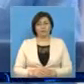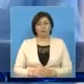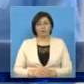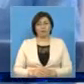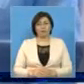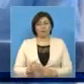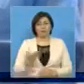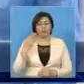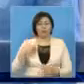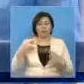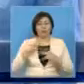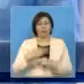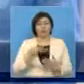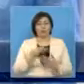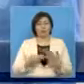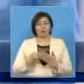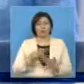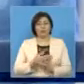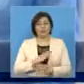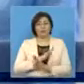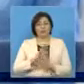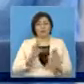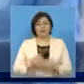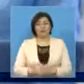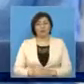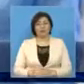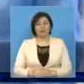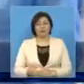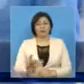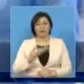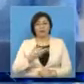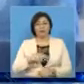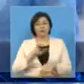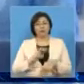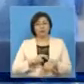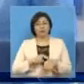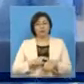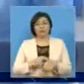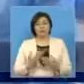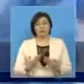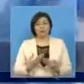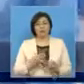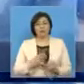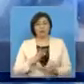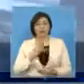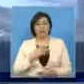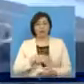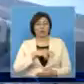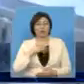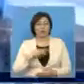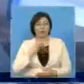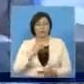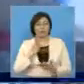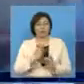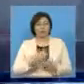қателеріміз қайталанбау керек. Менің ойымша біздің дәрігерлер қазіргі таңда көп тәжірибе жинады.